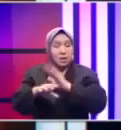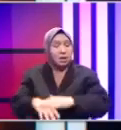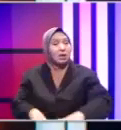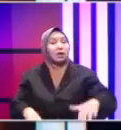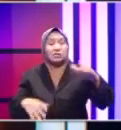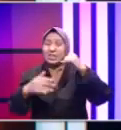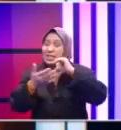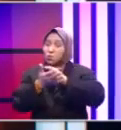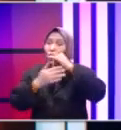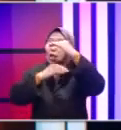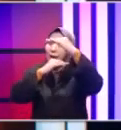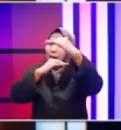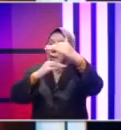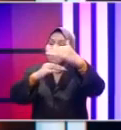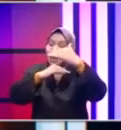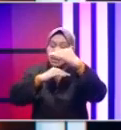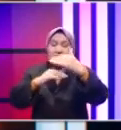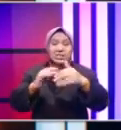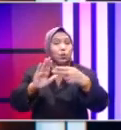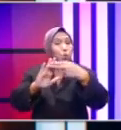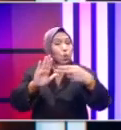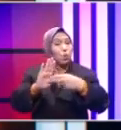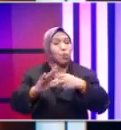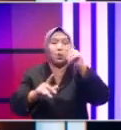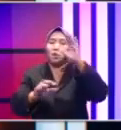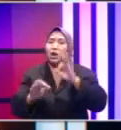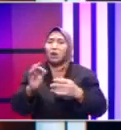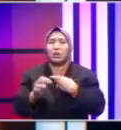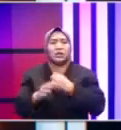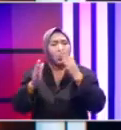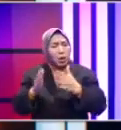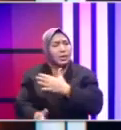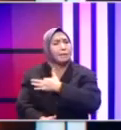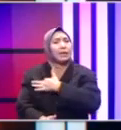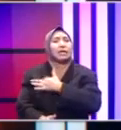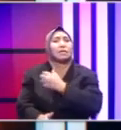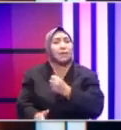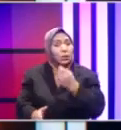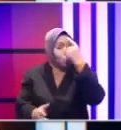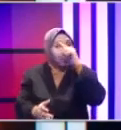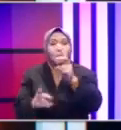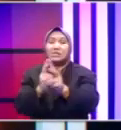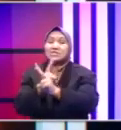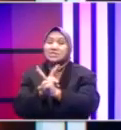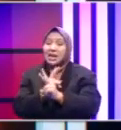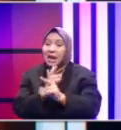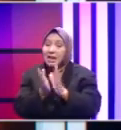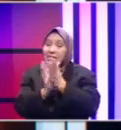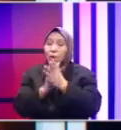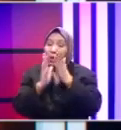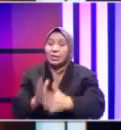batasan hukum Hakam Allah jadi kalau lagi itu orang yang beriman untuk menjadi seorang beriman